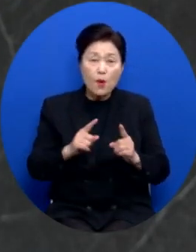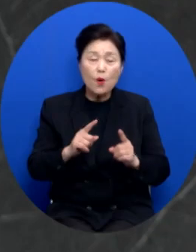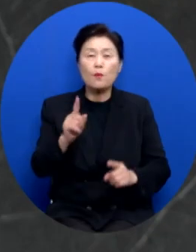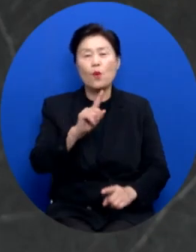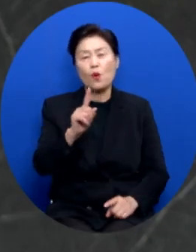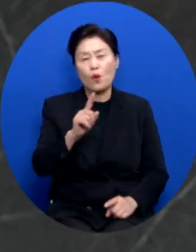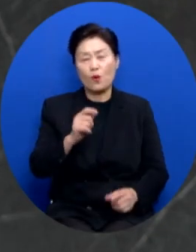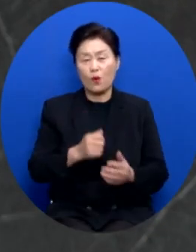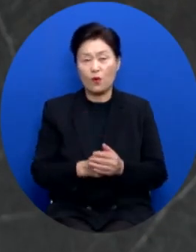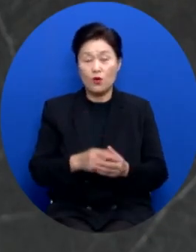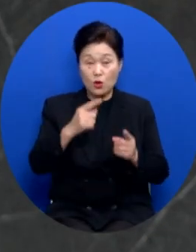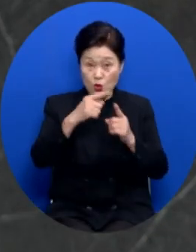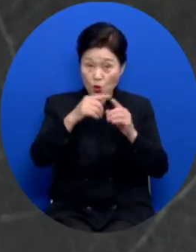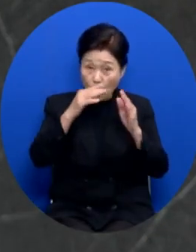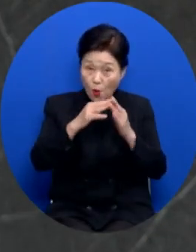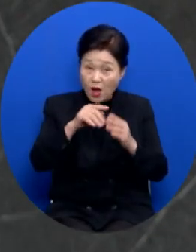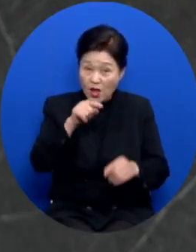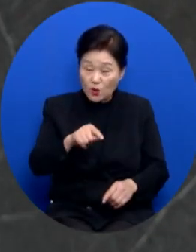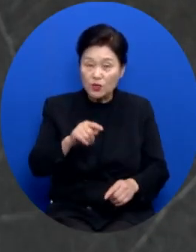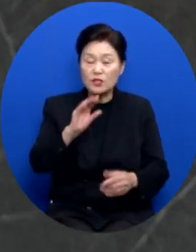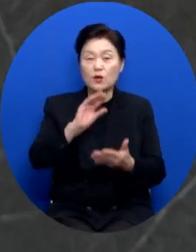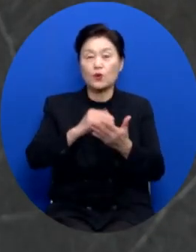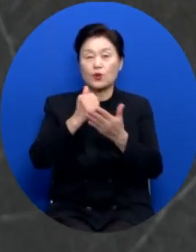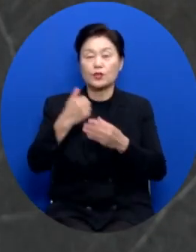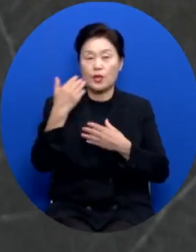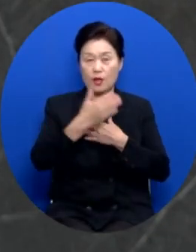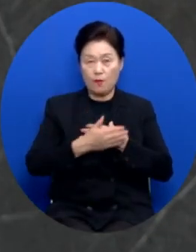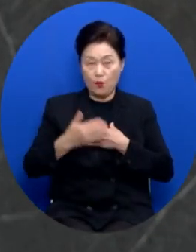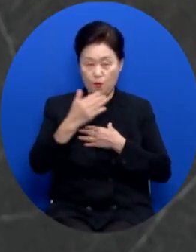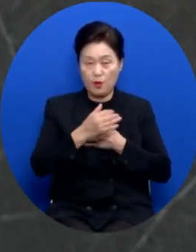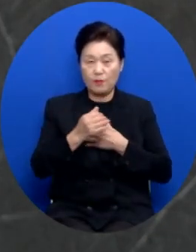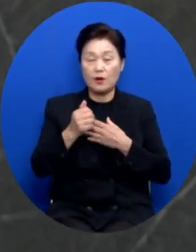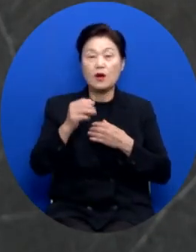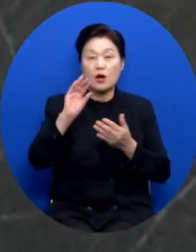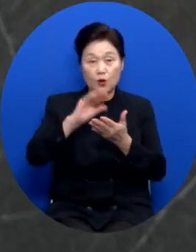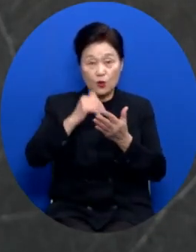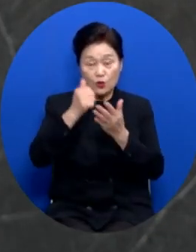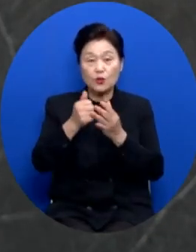것이 교회가 그리스도의 몸이요 그스